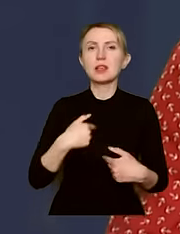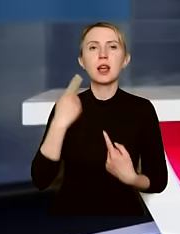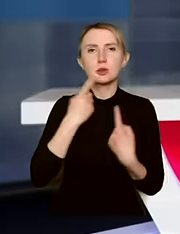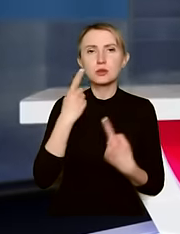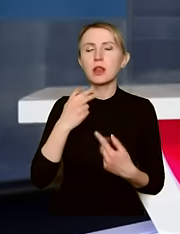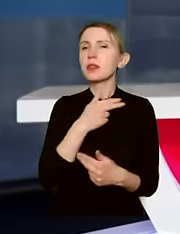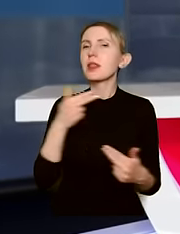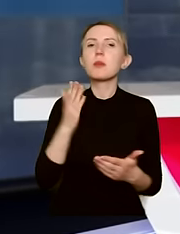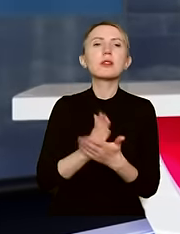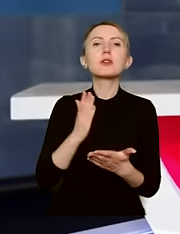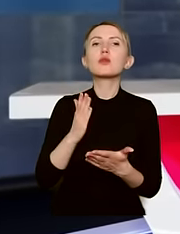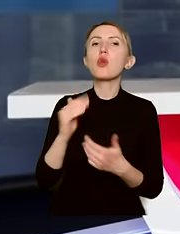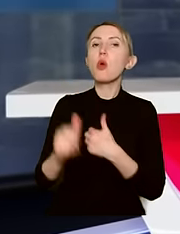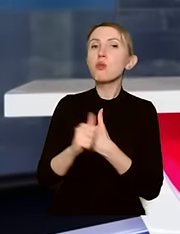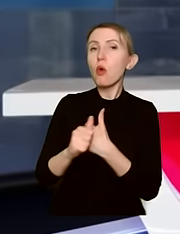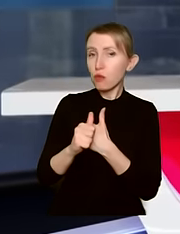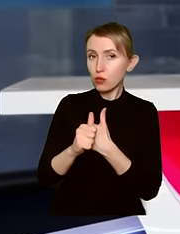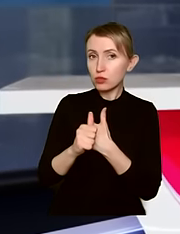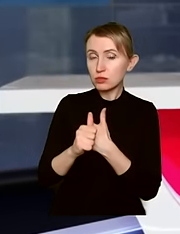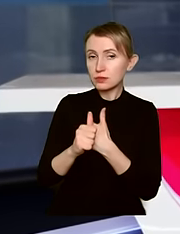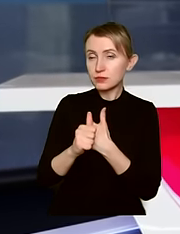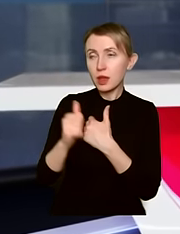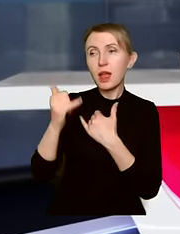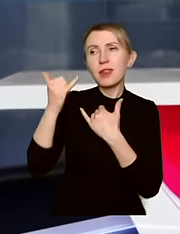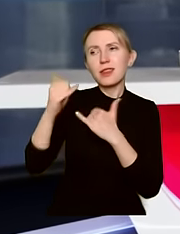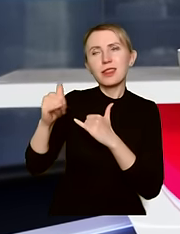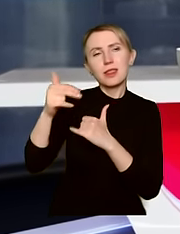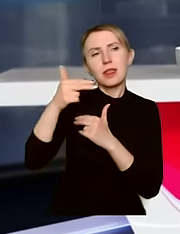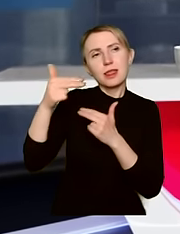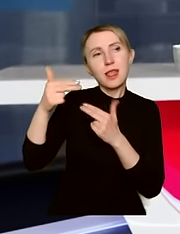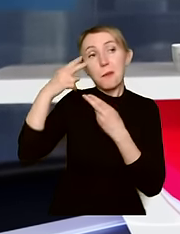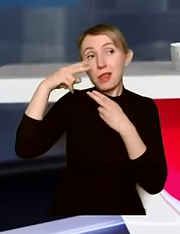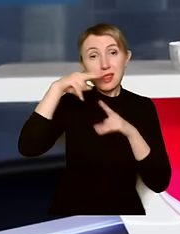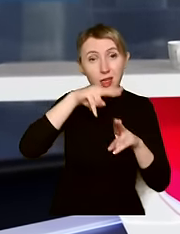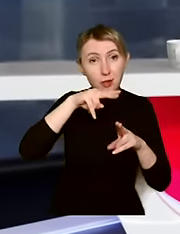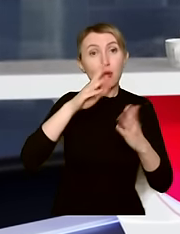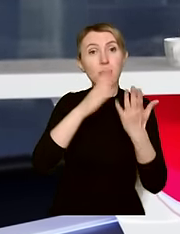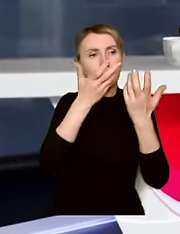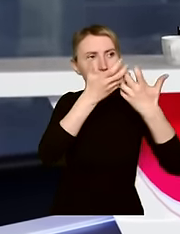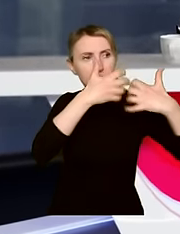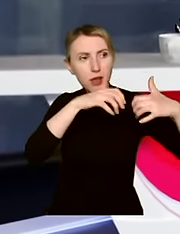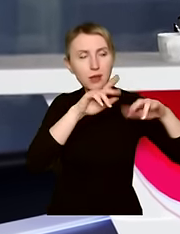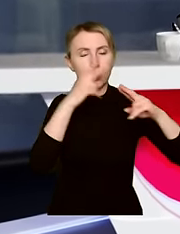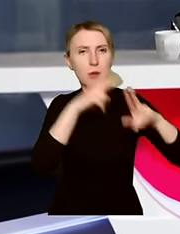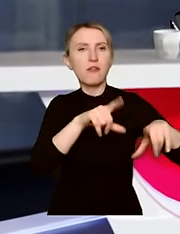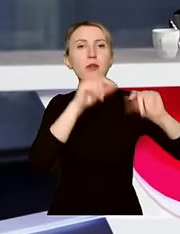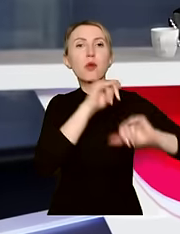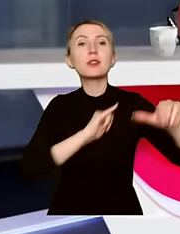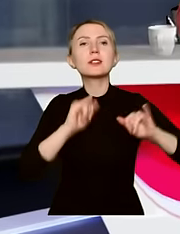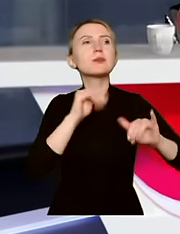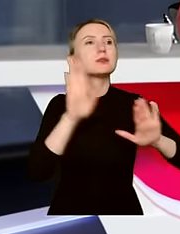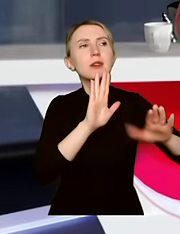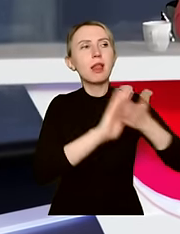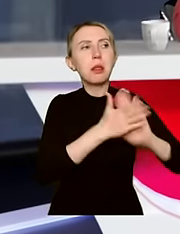wywołany po to, żeby być może przykrywać jakieś inne tematy, po to, by wzmacniać polaryzację. Mamy chyba wybory dobry kierunek. Mamy wybory samorządowe